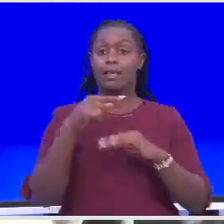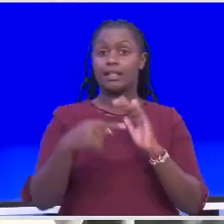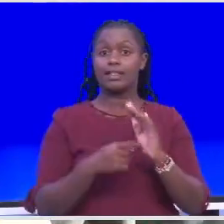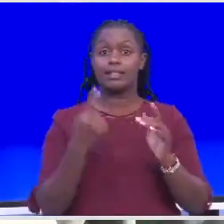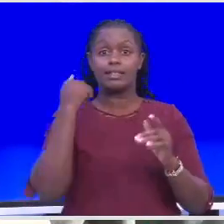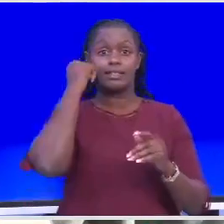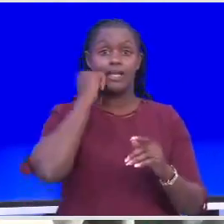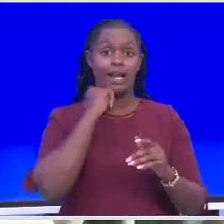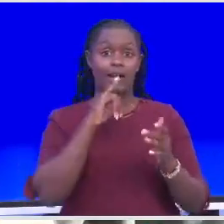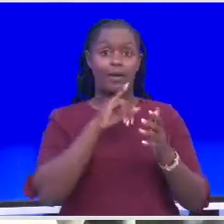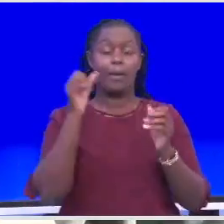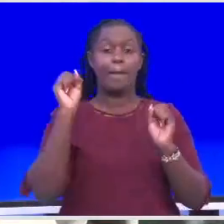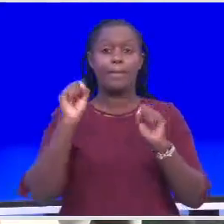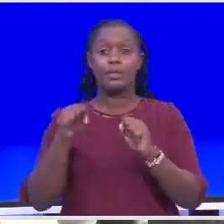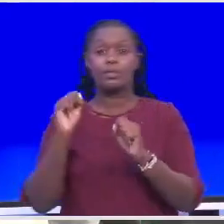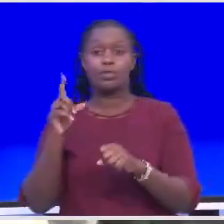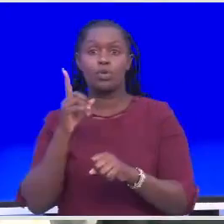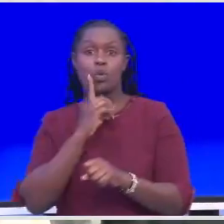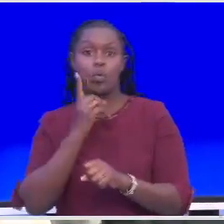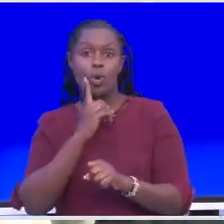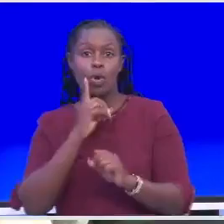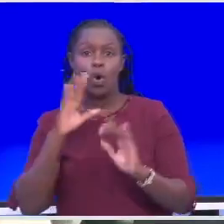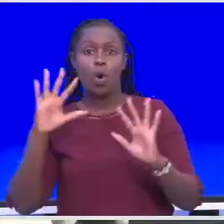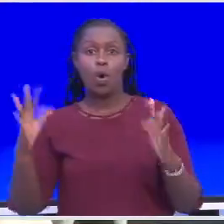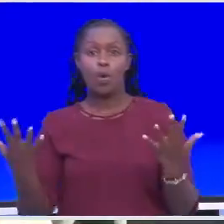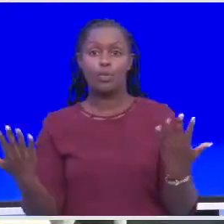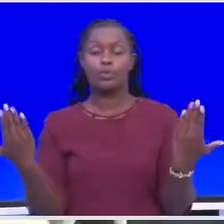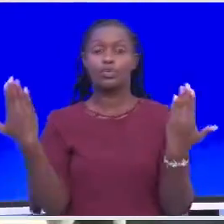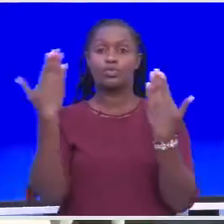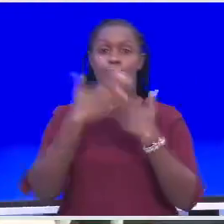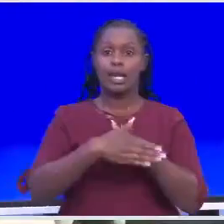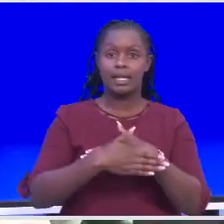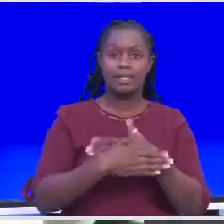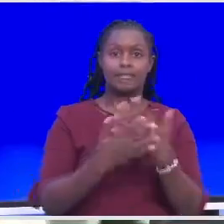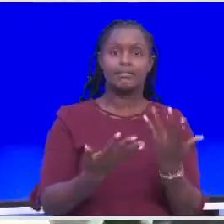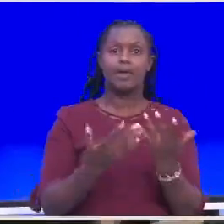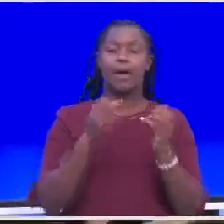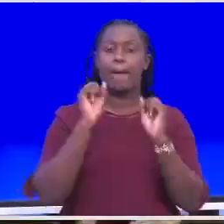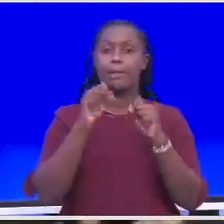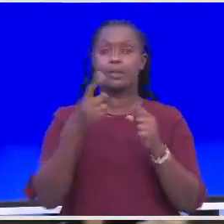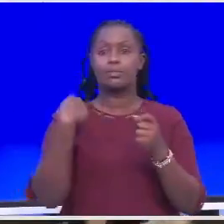wananchi, huenda kesho ama usiku wa leo ni wao huenda wakatolewa